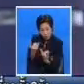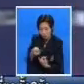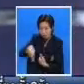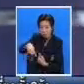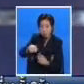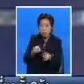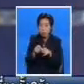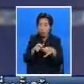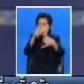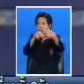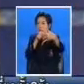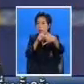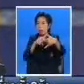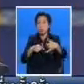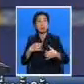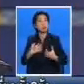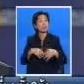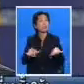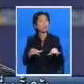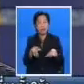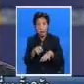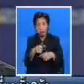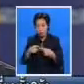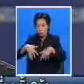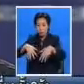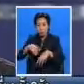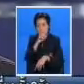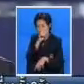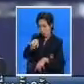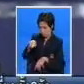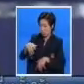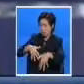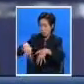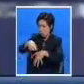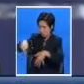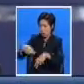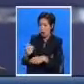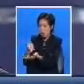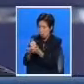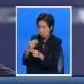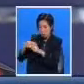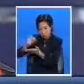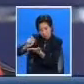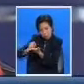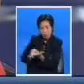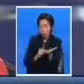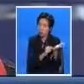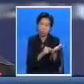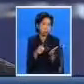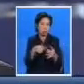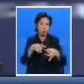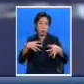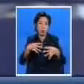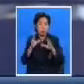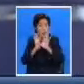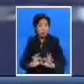ที่ชอบที่ชอบตัวเองรักตัวเองหรืออะไรก็แล้วแต่มาเข้าชื่อเยอะๆแล้วขอที่สำคัญก็คือว่าไอ้คำที่